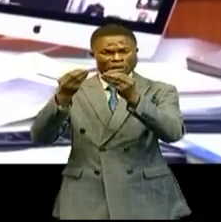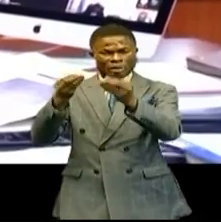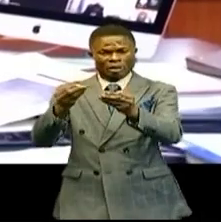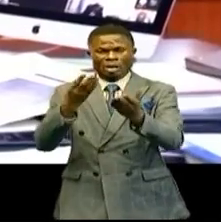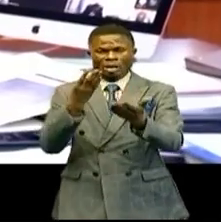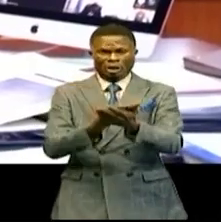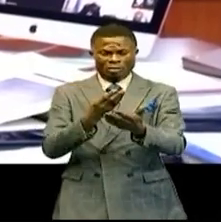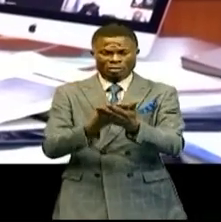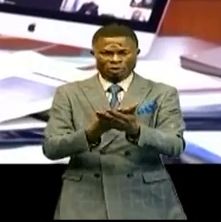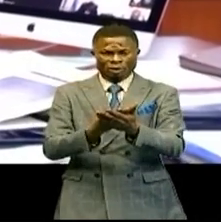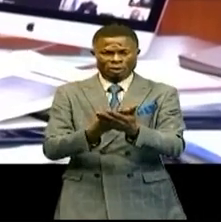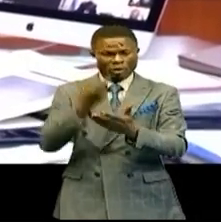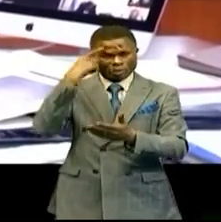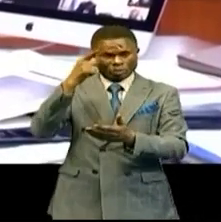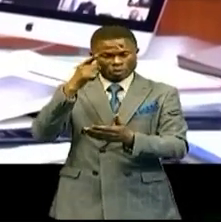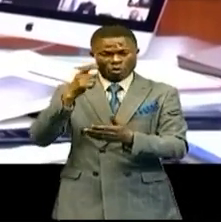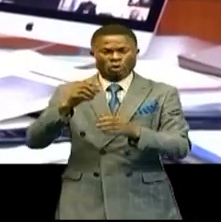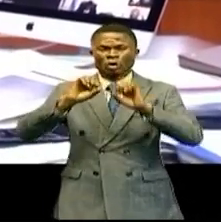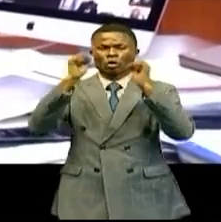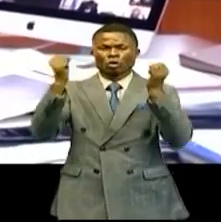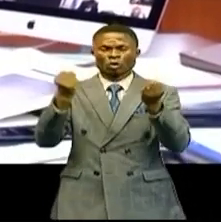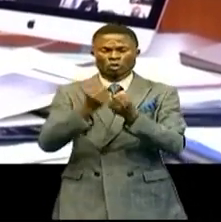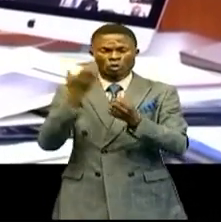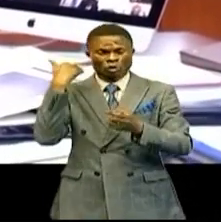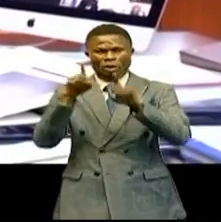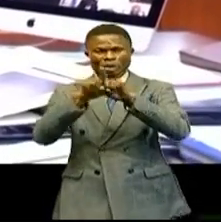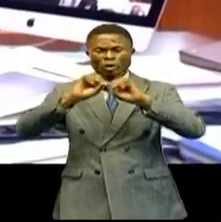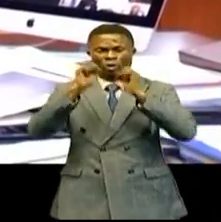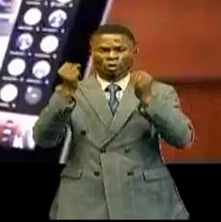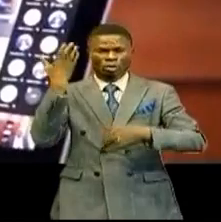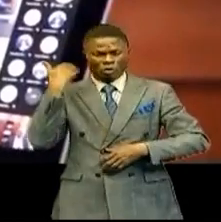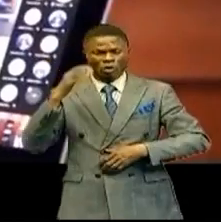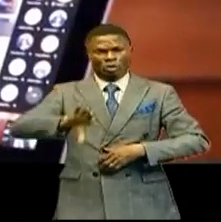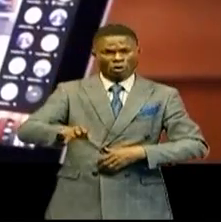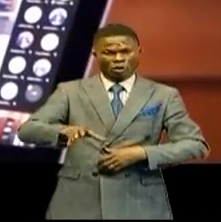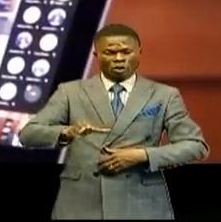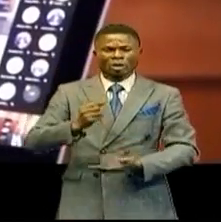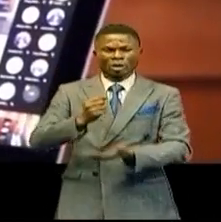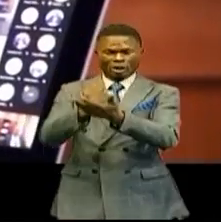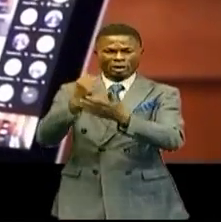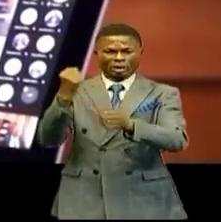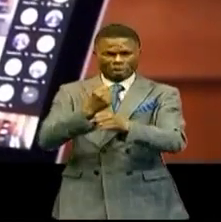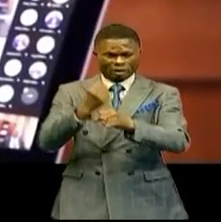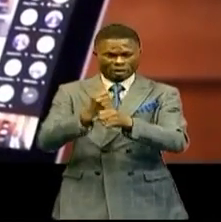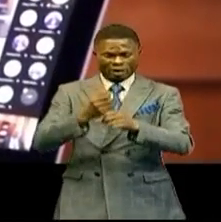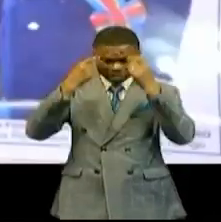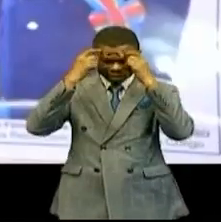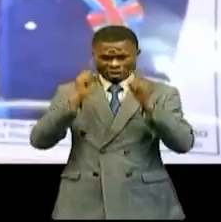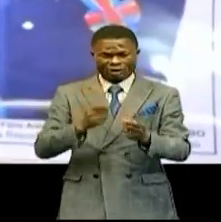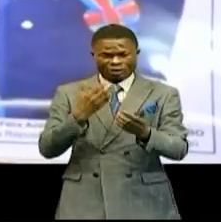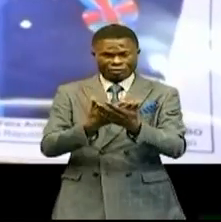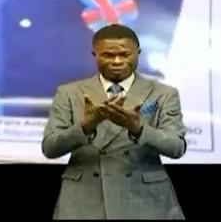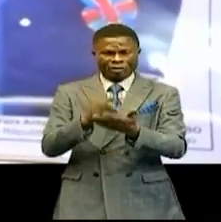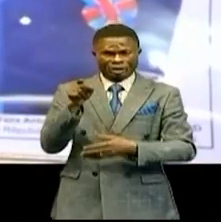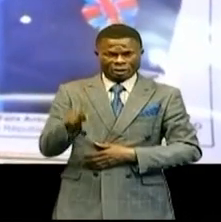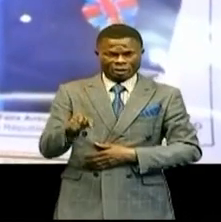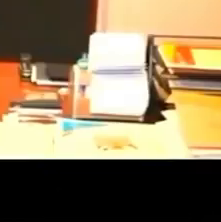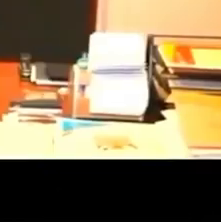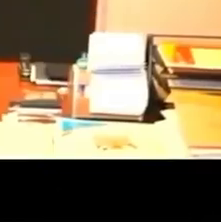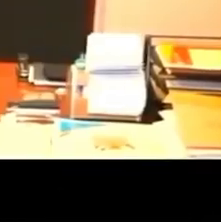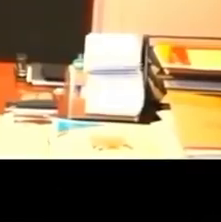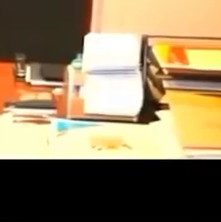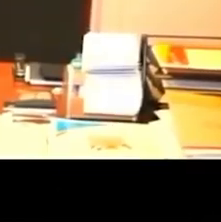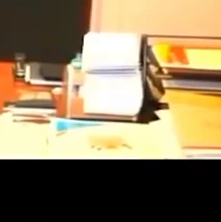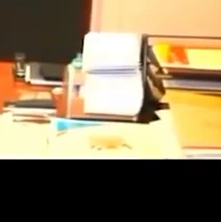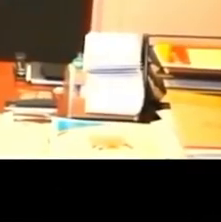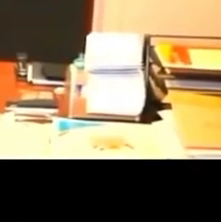budget sollicité en faveur de la SNEL et de la Régie des eaux pour permettre l'exécution de ces mesures urgentes. Après débat